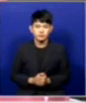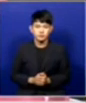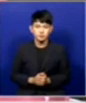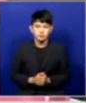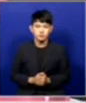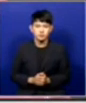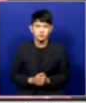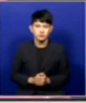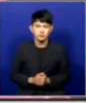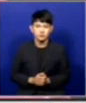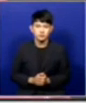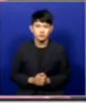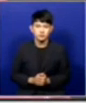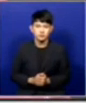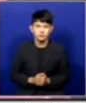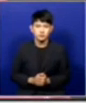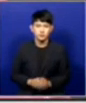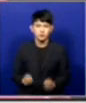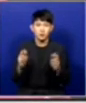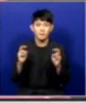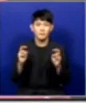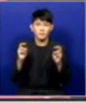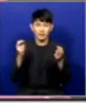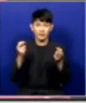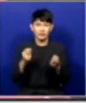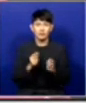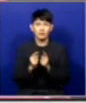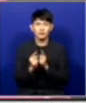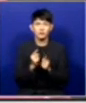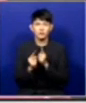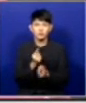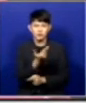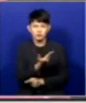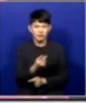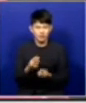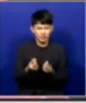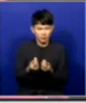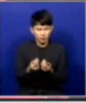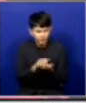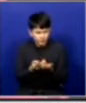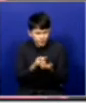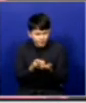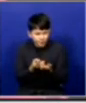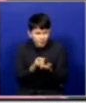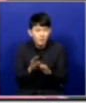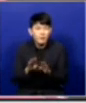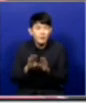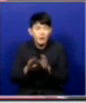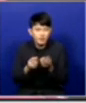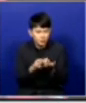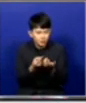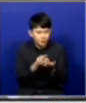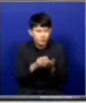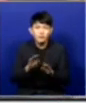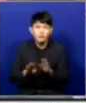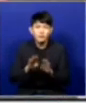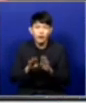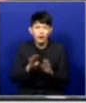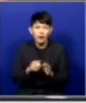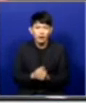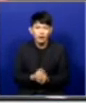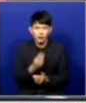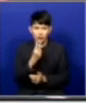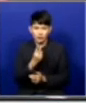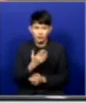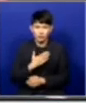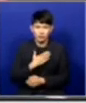เมื่อเรื่องนี้แล้วดิฉันคำนวณคร่าวๆค่ะท่านประธานคะคำนวณคร่าวๆตามความสามารถ